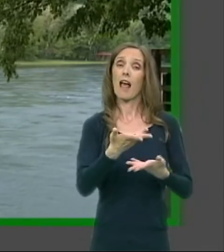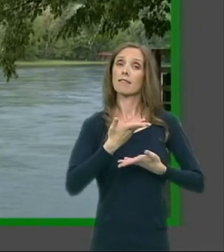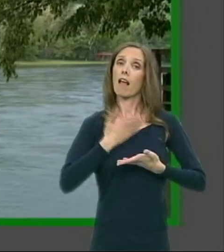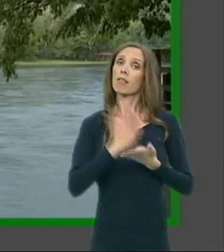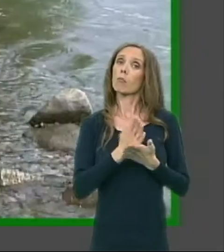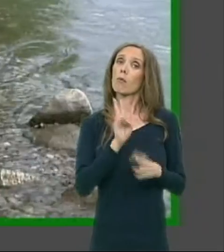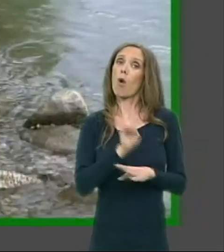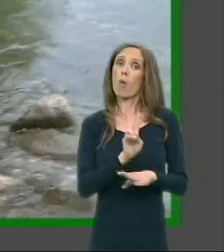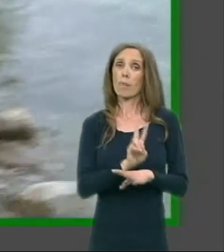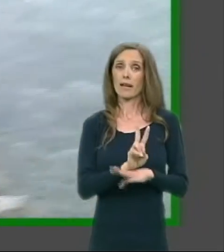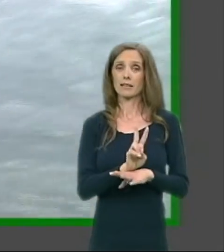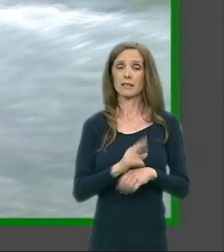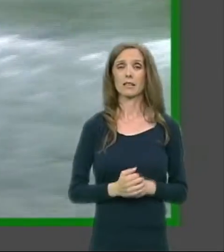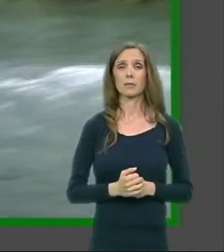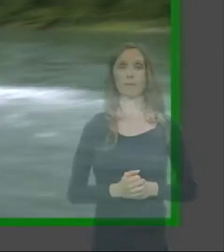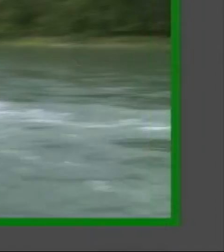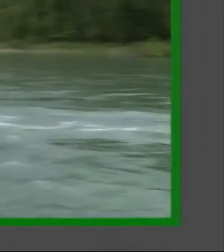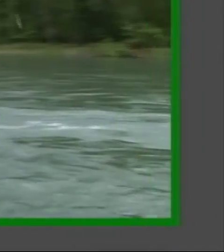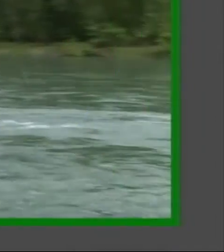čini opreznim.